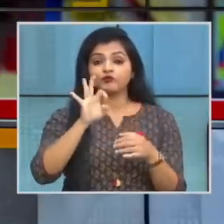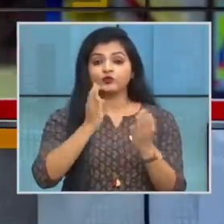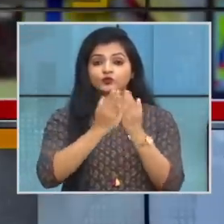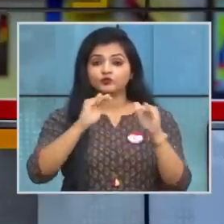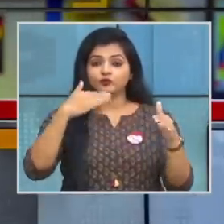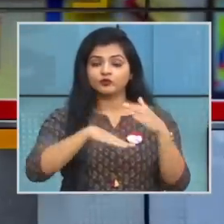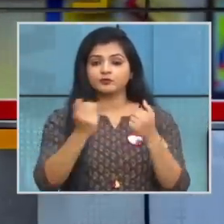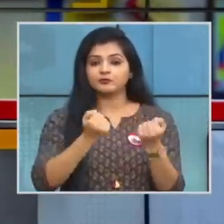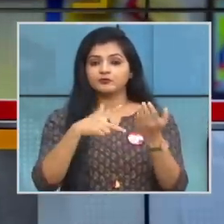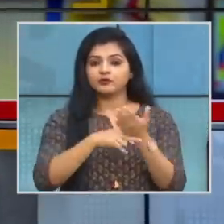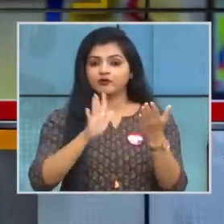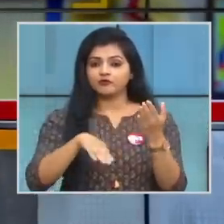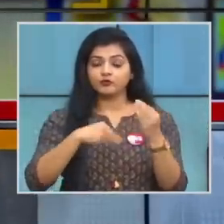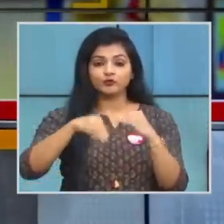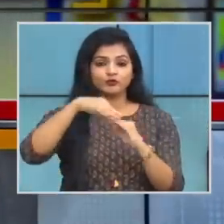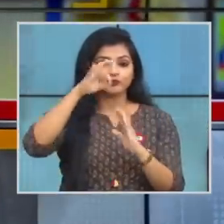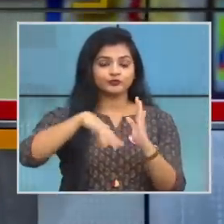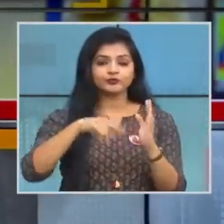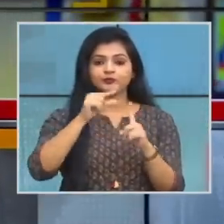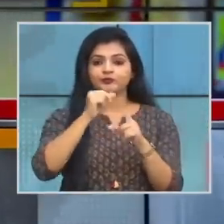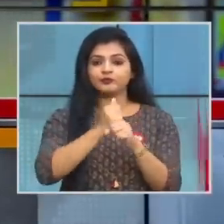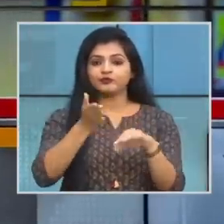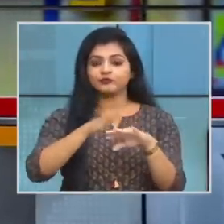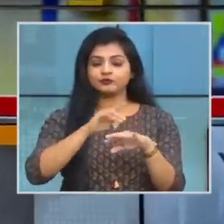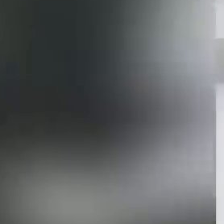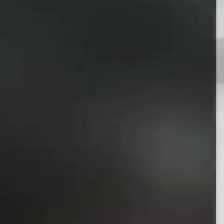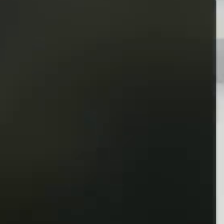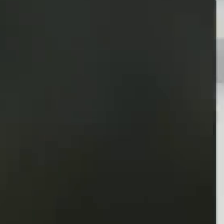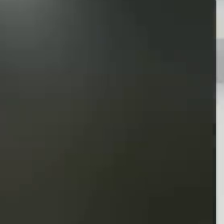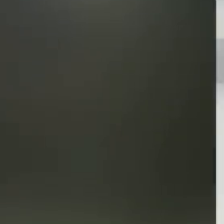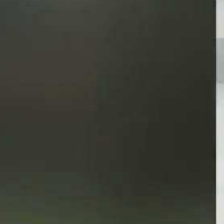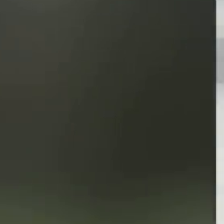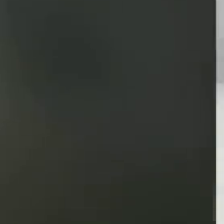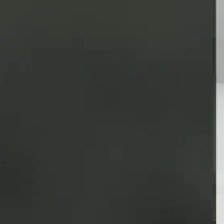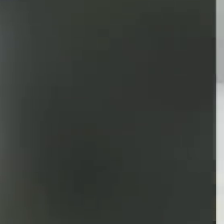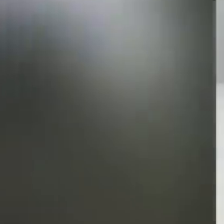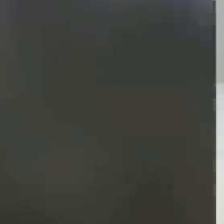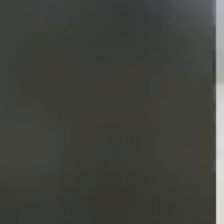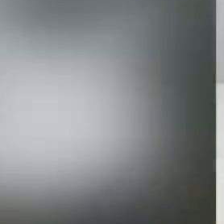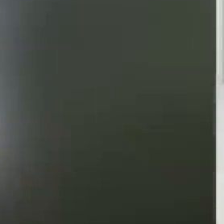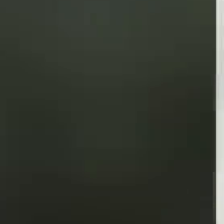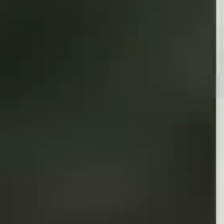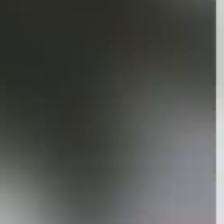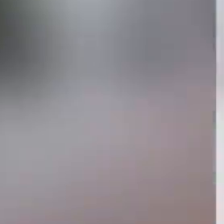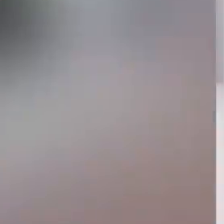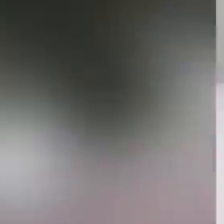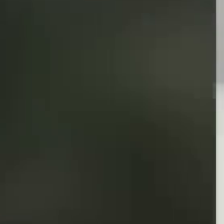പ്രമേഷ് ചേരുന്നുണ്ട് വിവരങ്ങളുമായി പാലക്കാട്ട് നിന്ന്. നിഖിൽ, എങ്ങനെയാണ് ഈ അപകടം ഉണ്ടാകുന്നത്? കുട്ടികളുടെ സ്ഥിതി എന്താണ് നിഖിൽ?